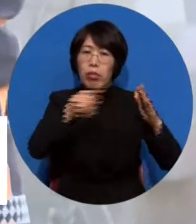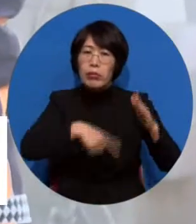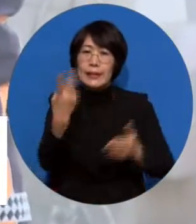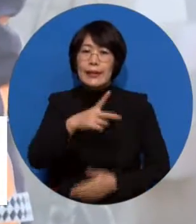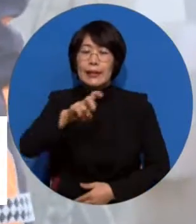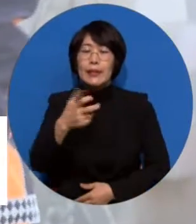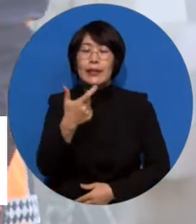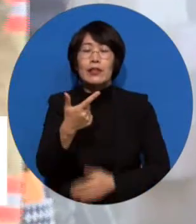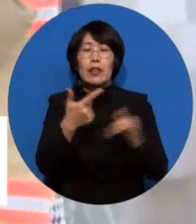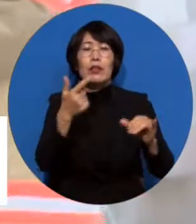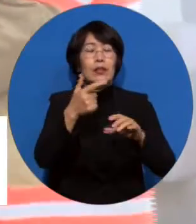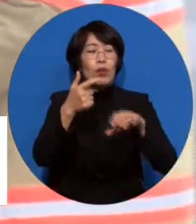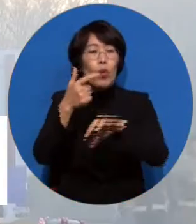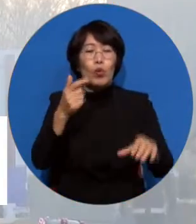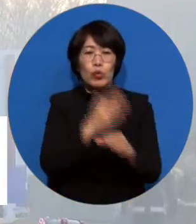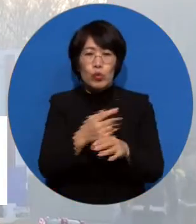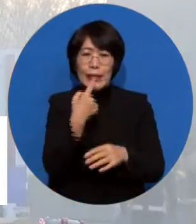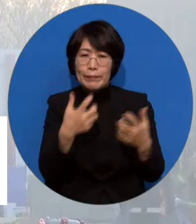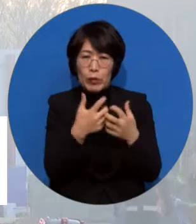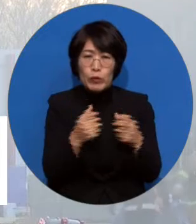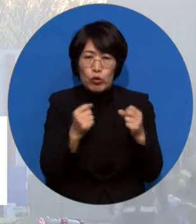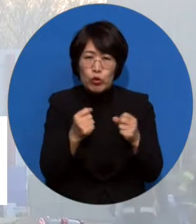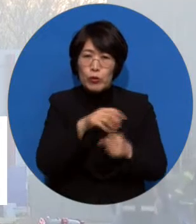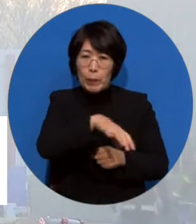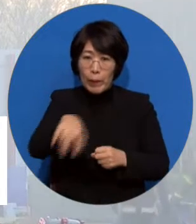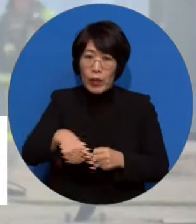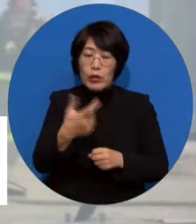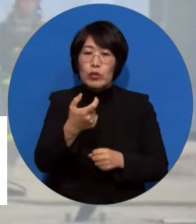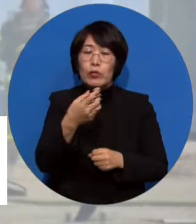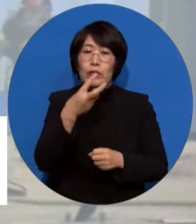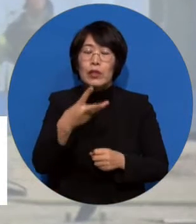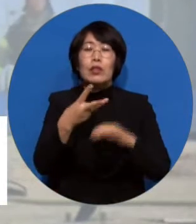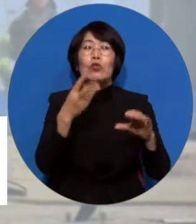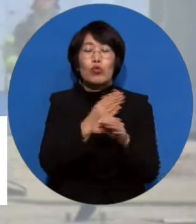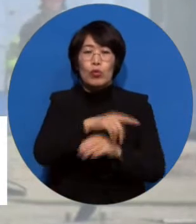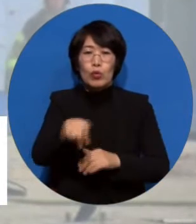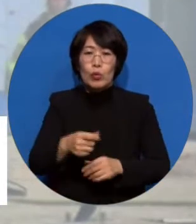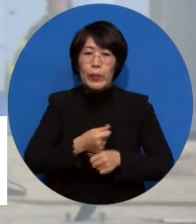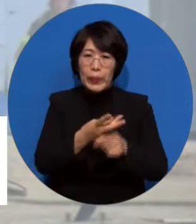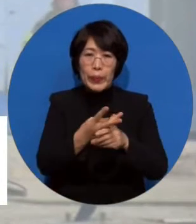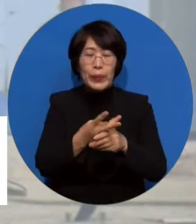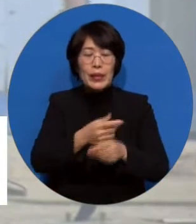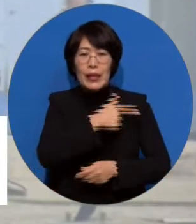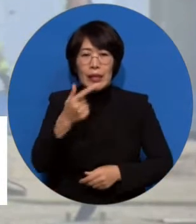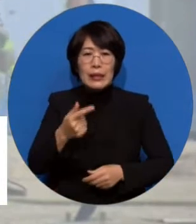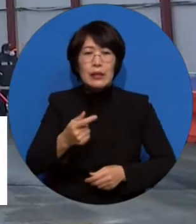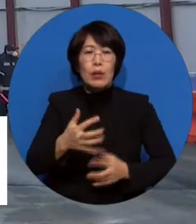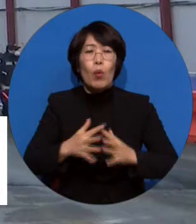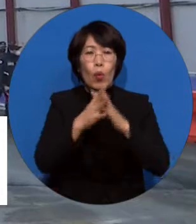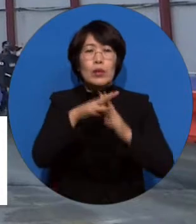2,286개소 가운데 냉동, 냉장창고 250개소와 신축 중인 3,000제곱미터 이상 대형